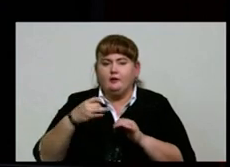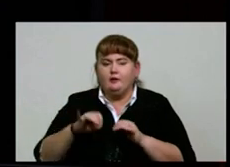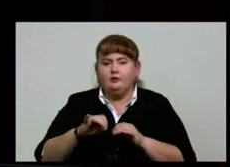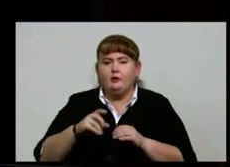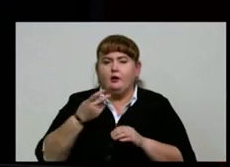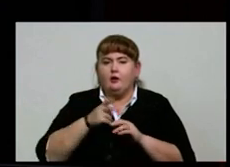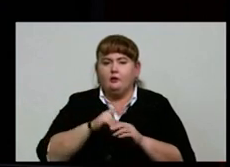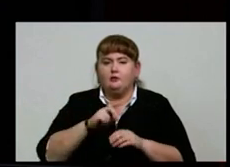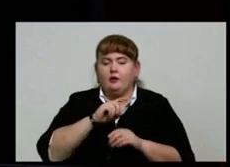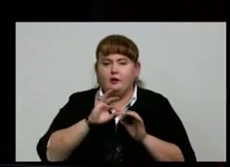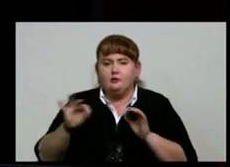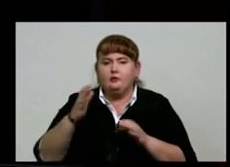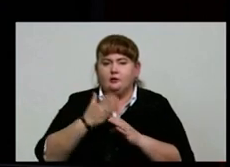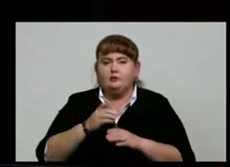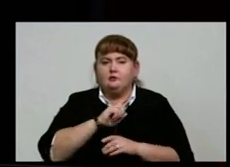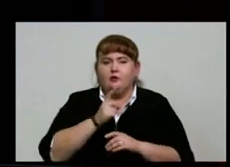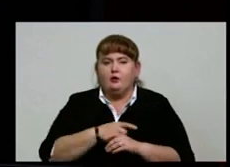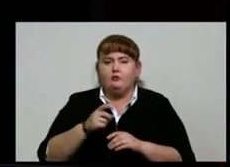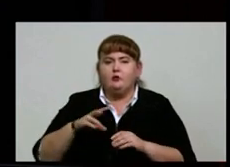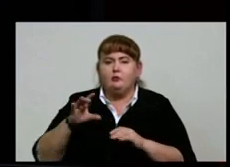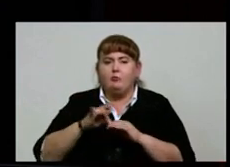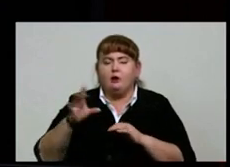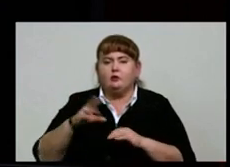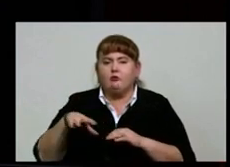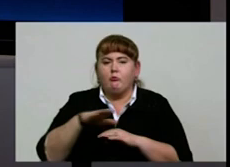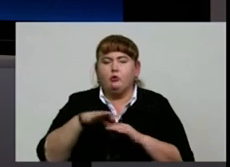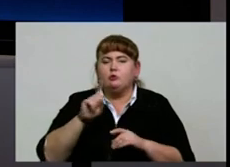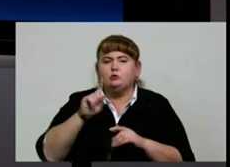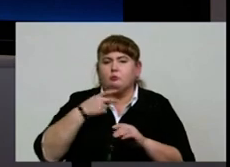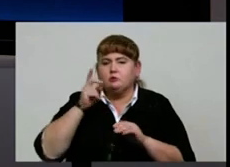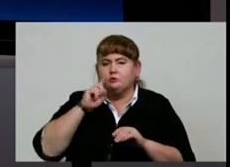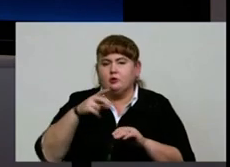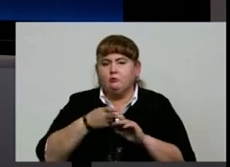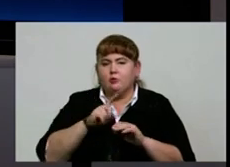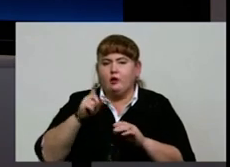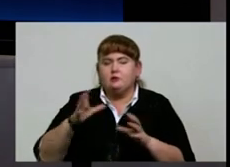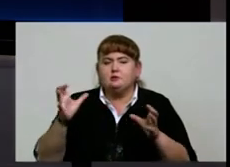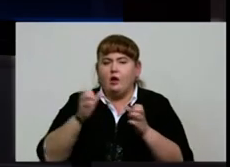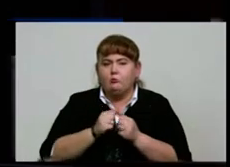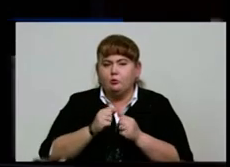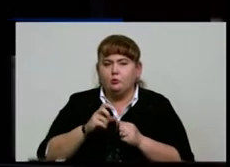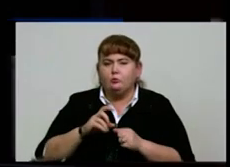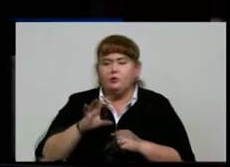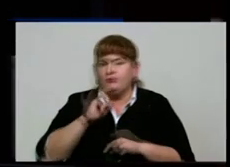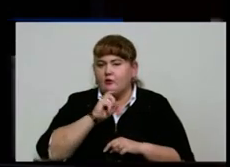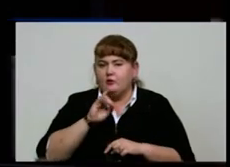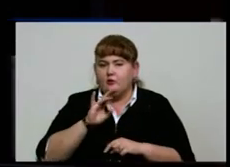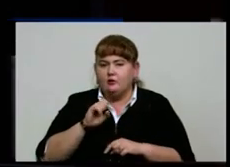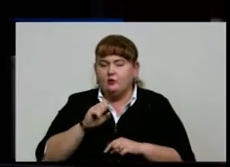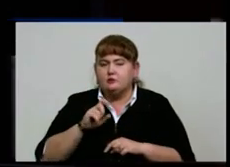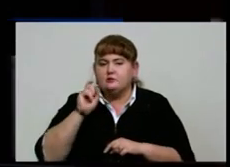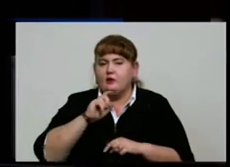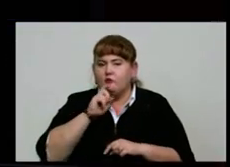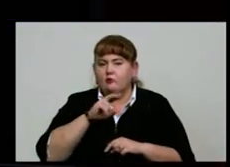есть силовые линии магнитного поля. Что мы о них знаем? Они замкнуты и начинаются с